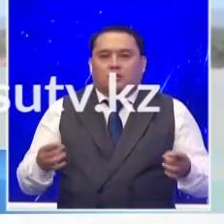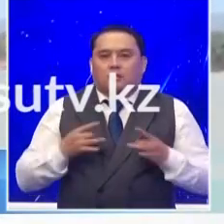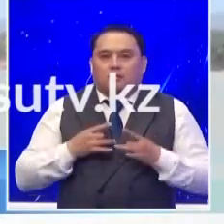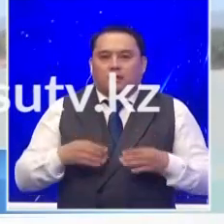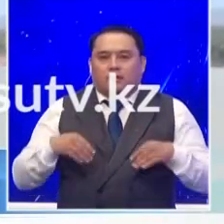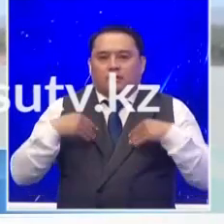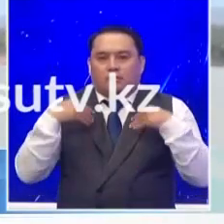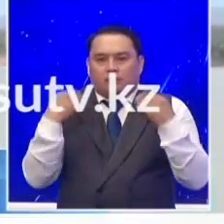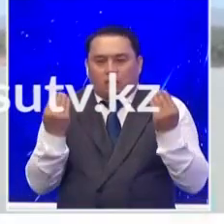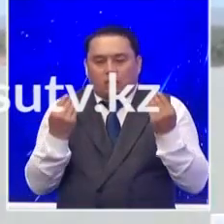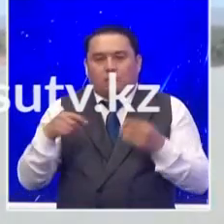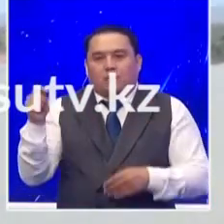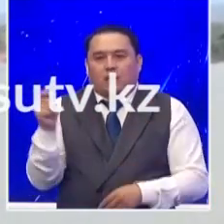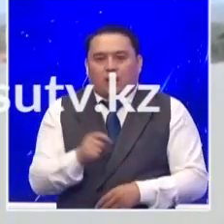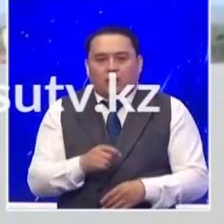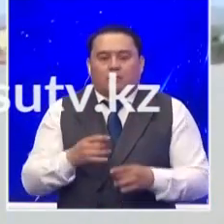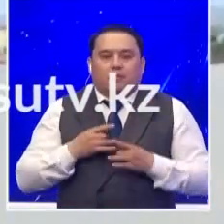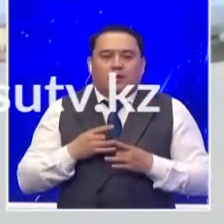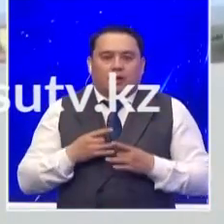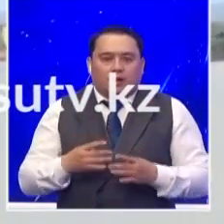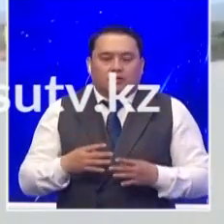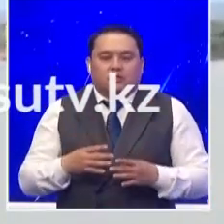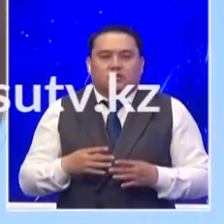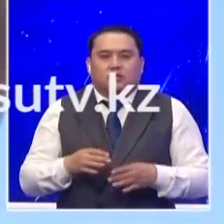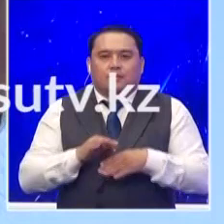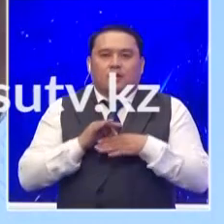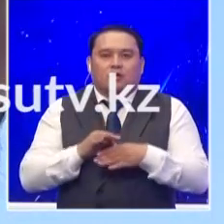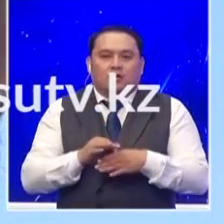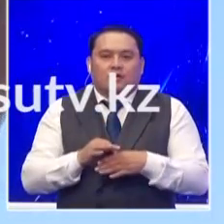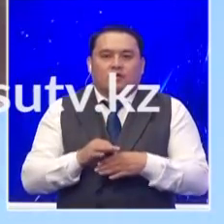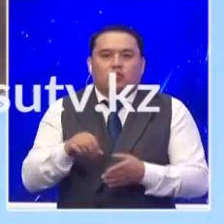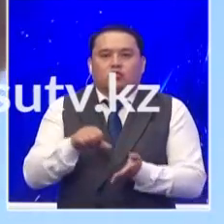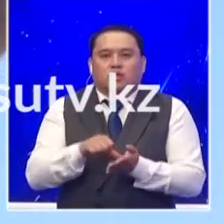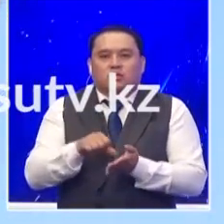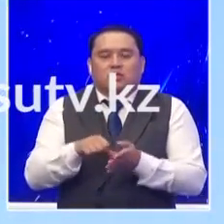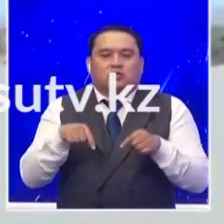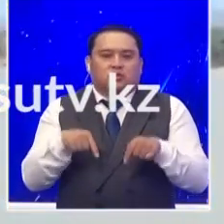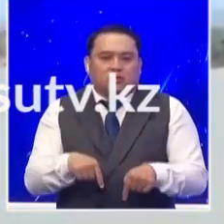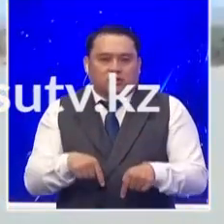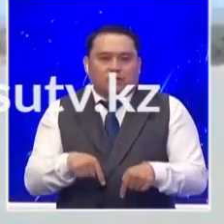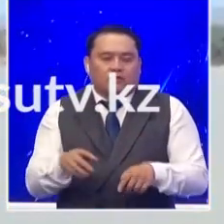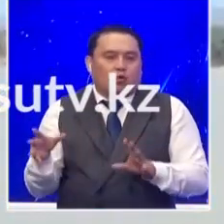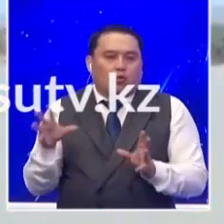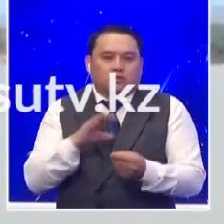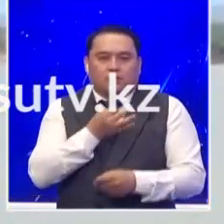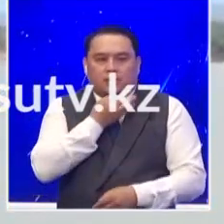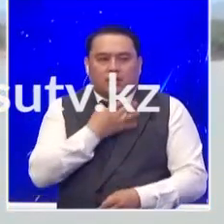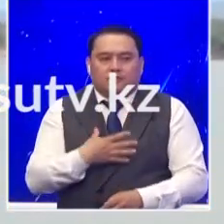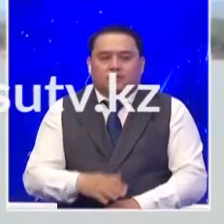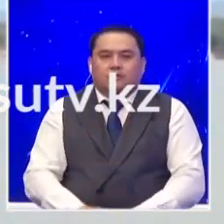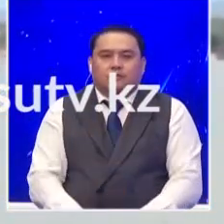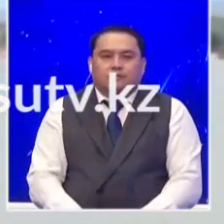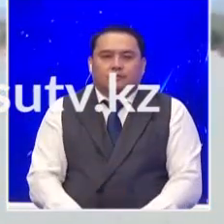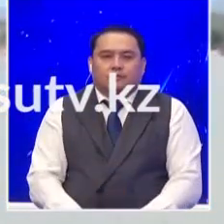день рождения, приходим всегда на концерты, всякие вайнеры участвуют здесь. В общем, нам нравится наш парк,